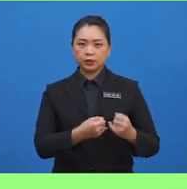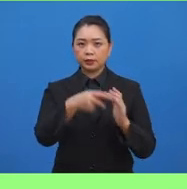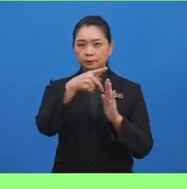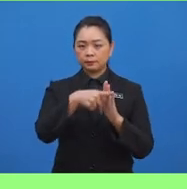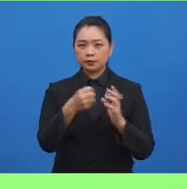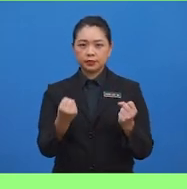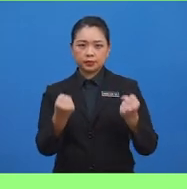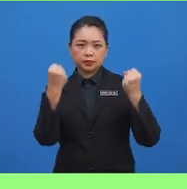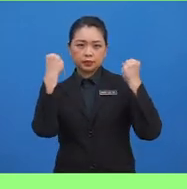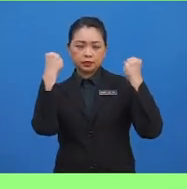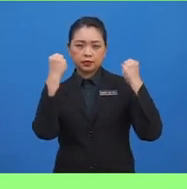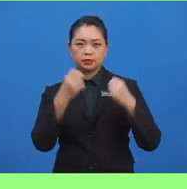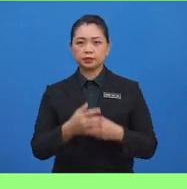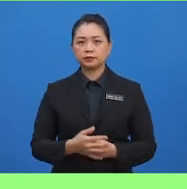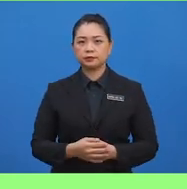berkas